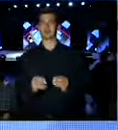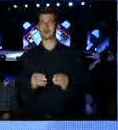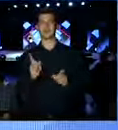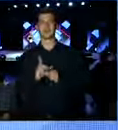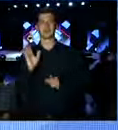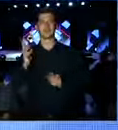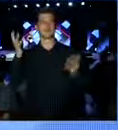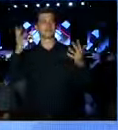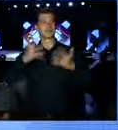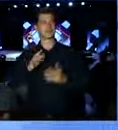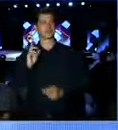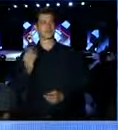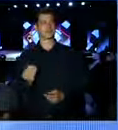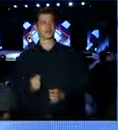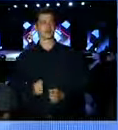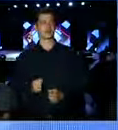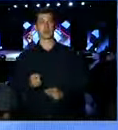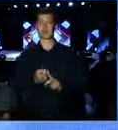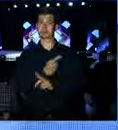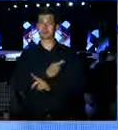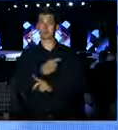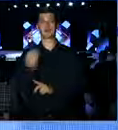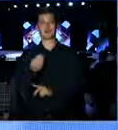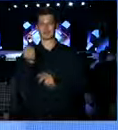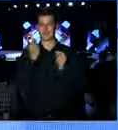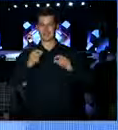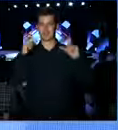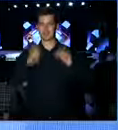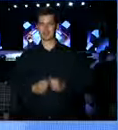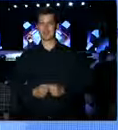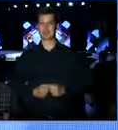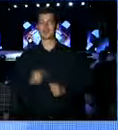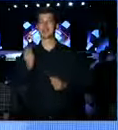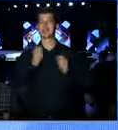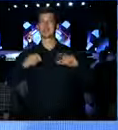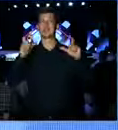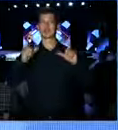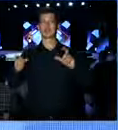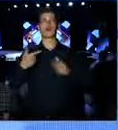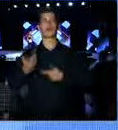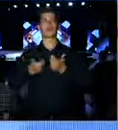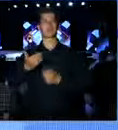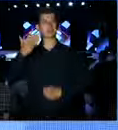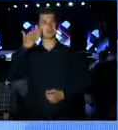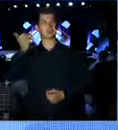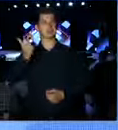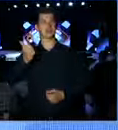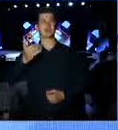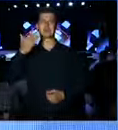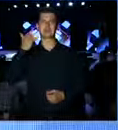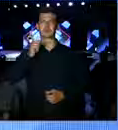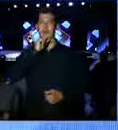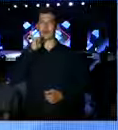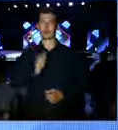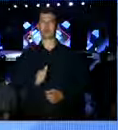bardzo wieczorowo, ale zanim to nastąpi, mam dla Państwa jeszcze jedną niespodziankę. Niespodziankę w wykonaniu mistrzów